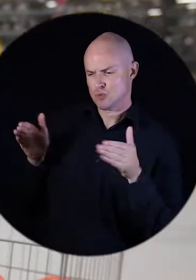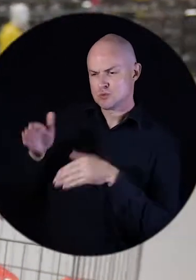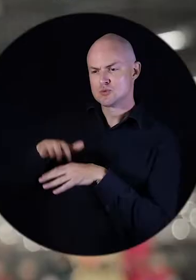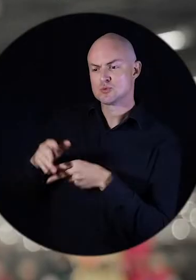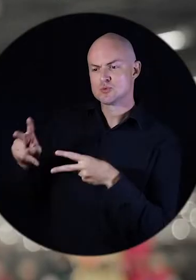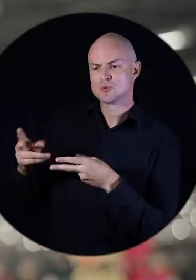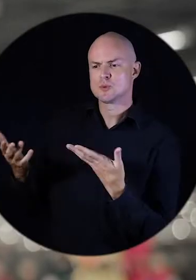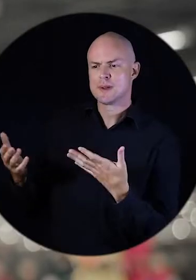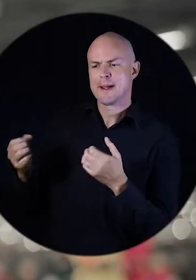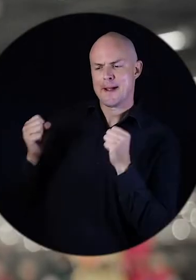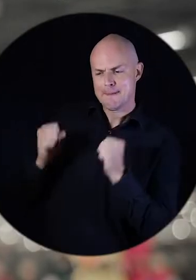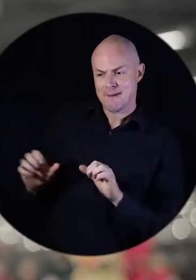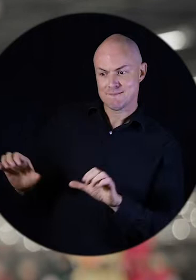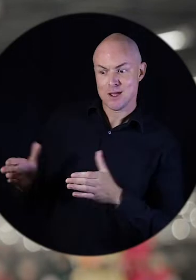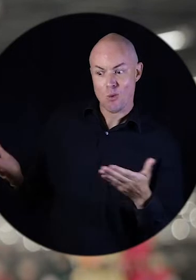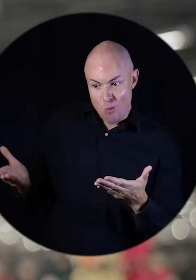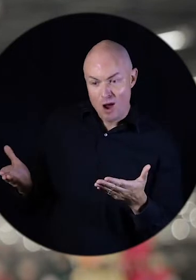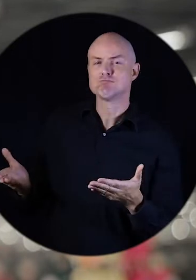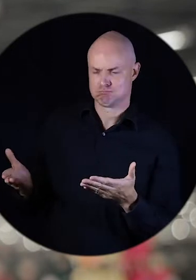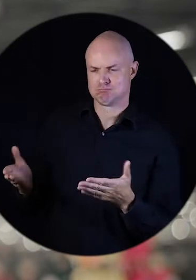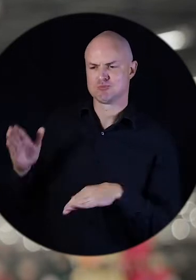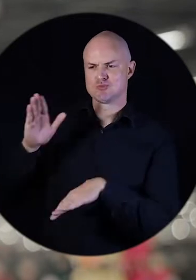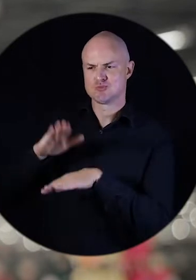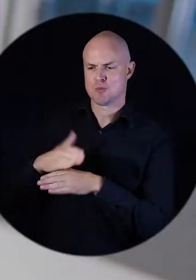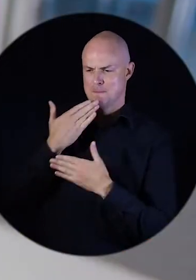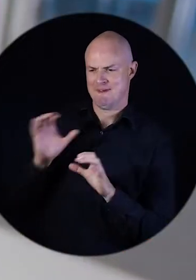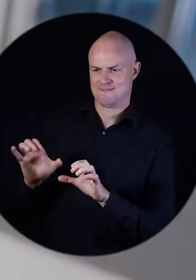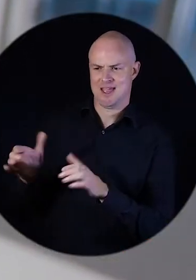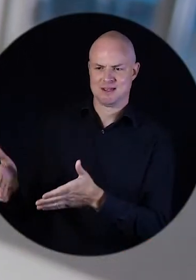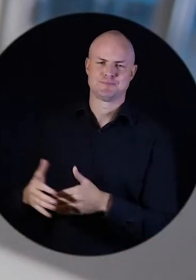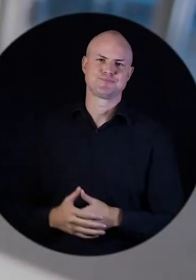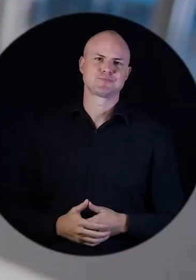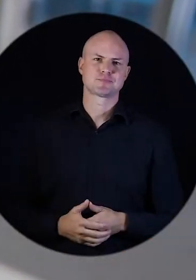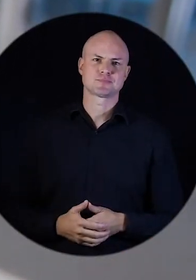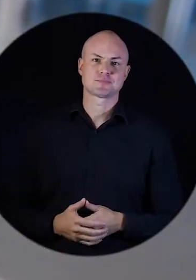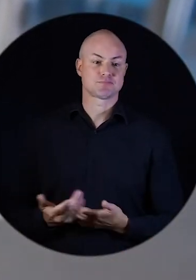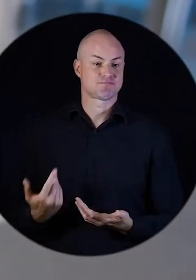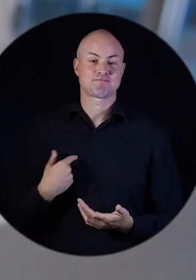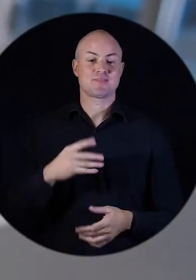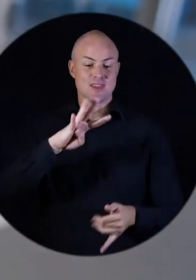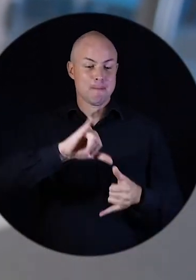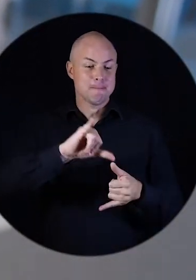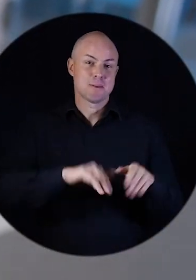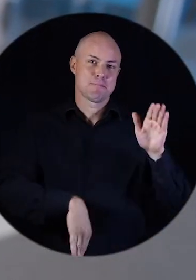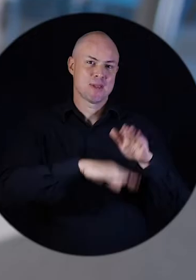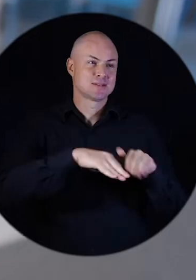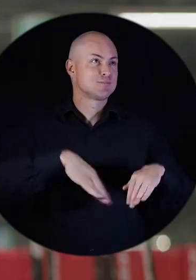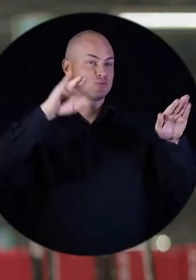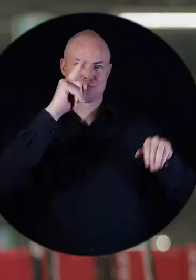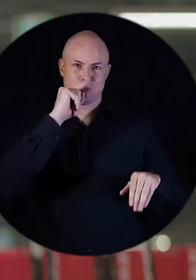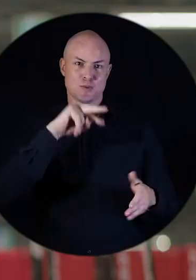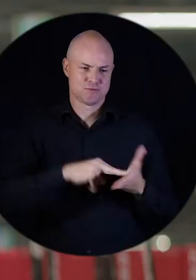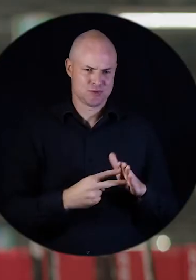concentrer sur ce que tu es capable de faire. On va travailler sur bien faire ces choses-là. Je ne peux plus travailler plus haut que 4 pieds. Fait